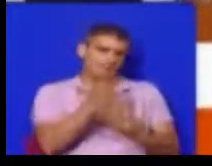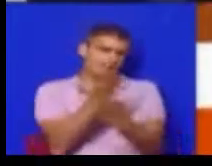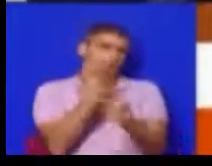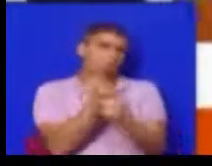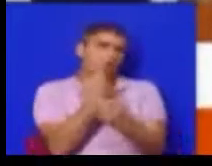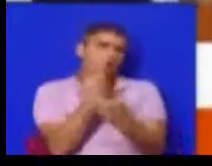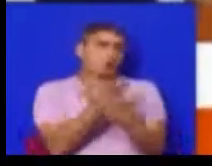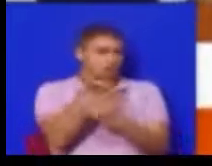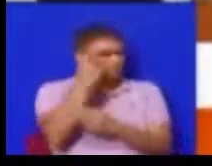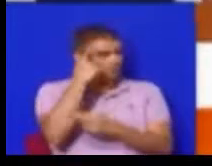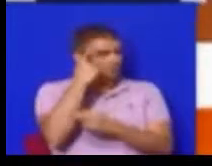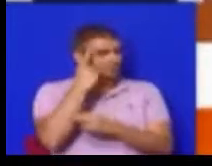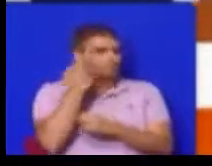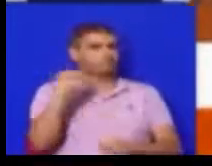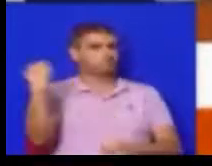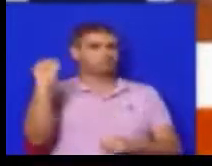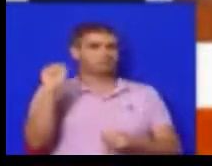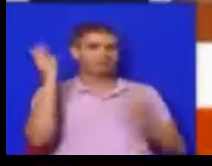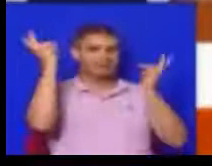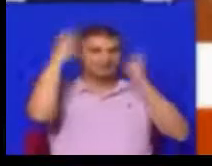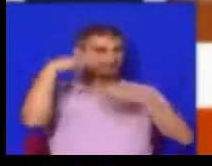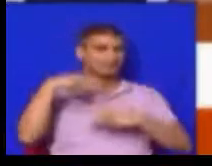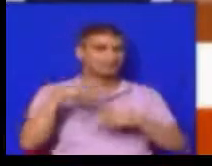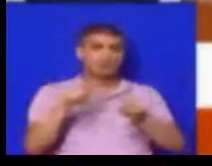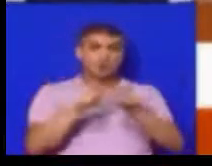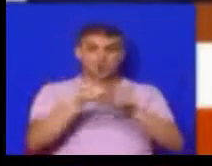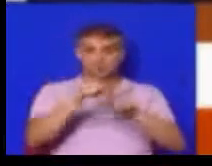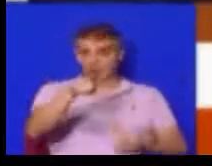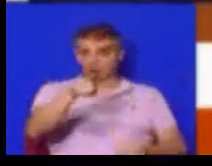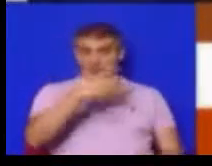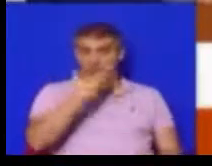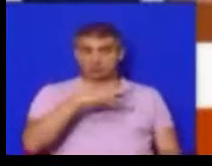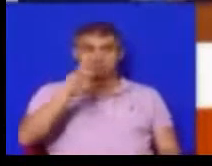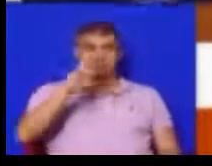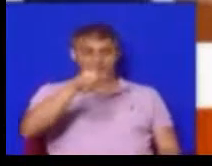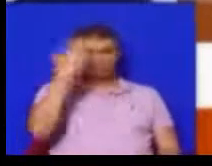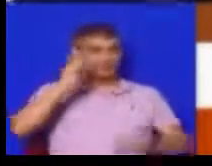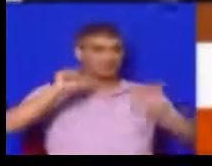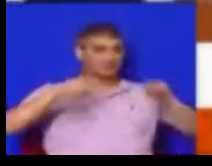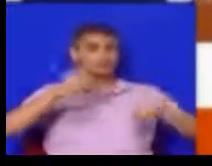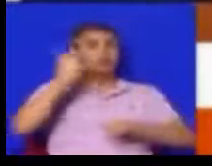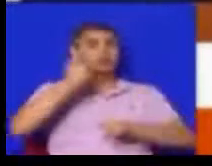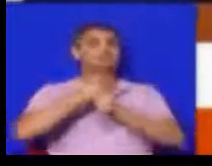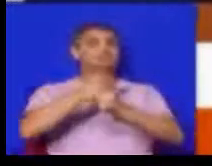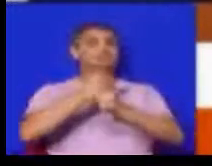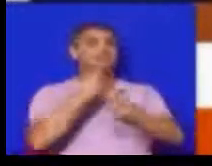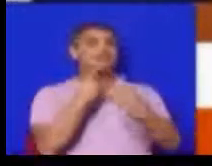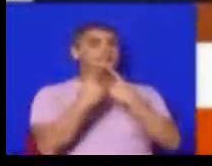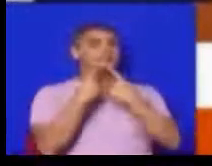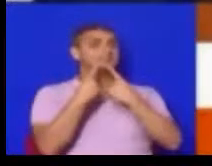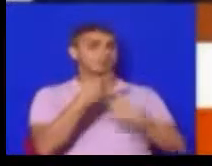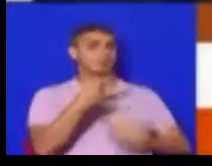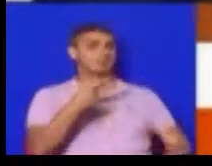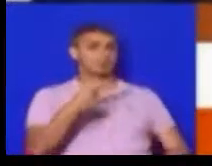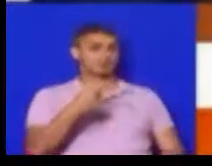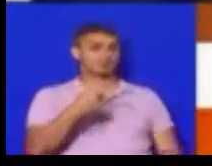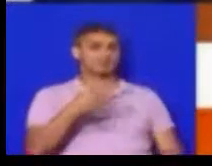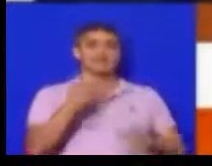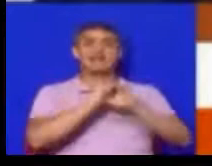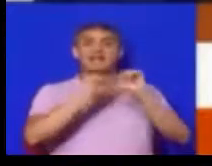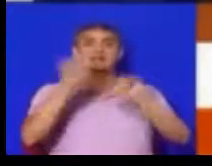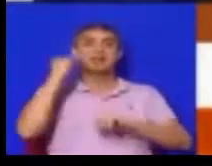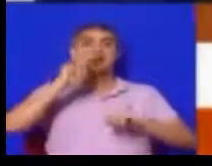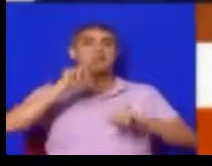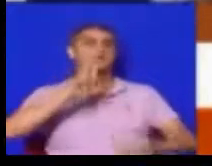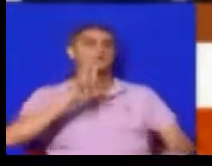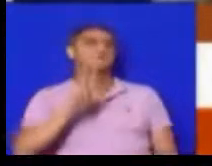יודעים לא לשמור על ההסכם. אותו רוחני שהיום הוא נשיא איראן, היה נציגם למסע ומתן הגרעיני